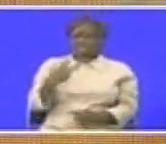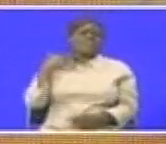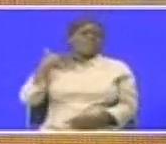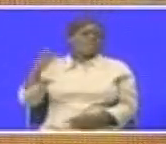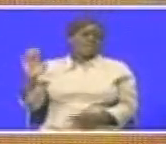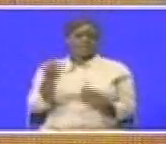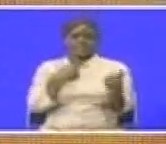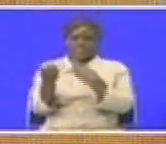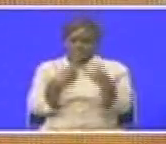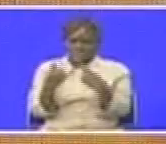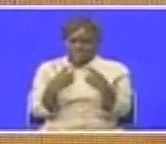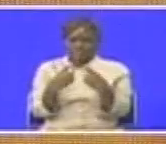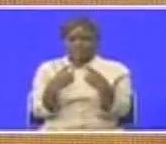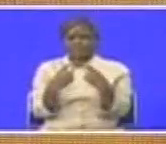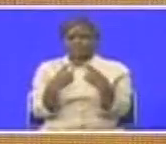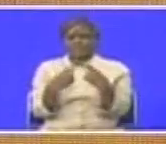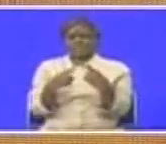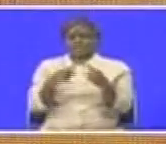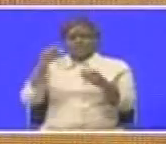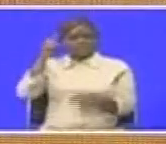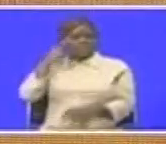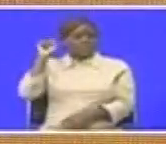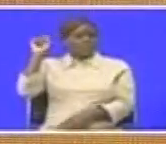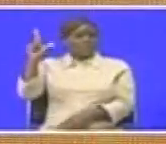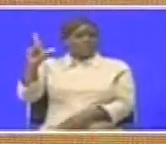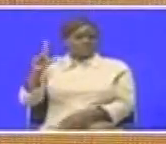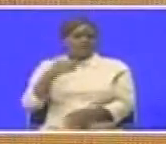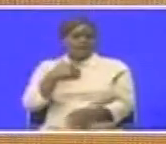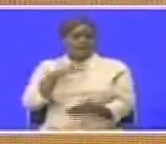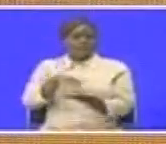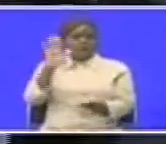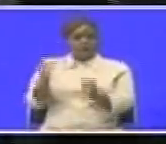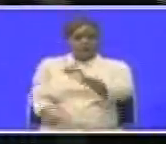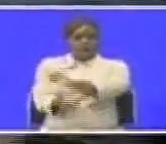matamshi ya chuki na uchochezi. Mohammed Ali anaarifu zaidi.